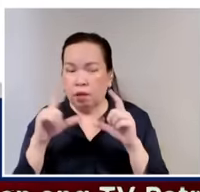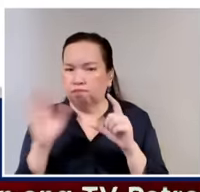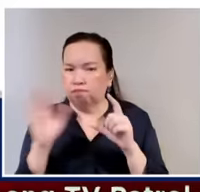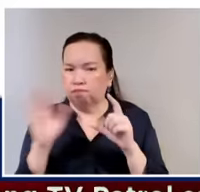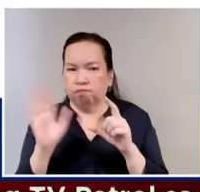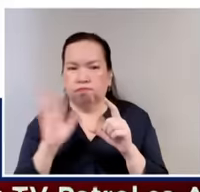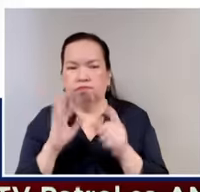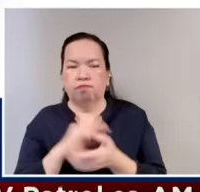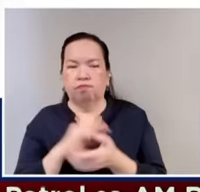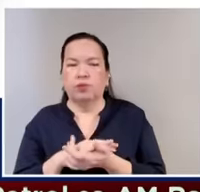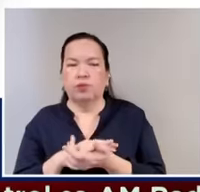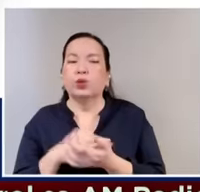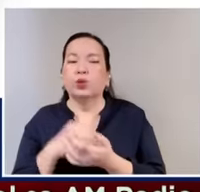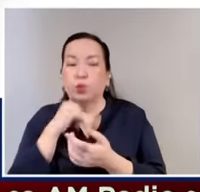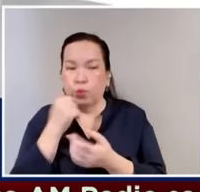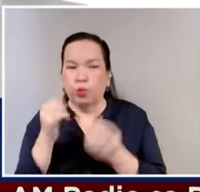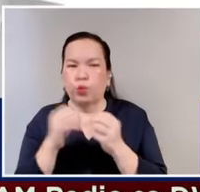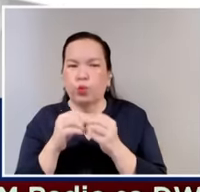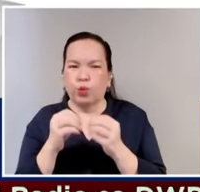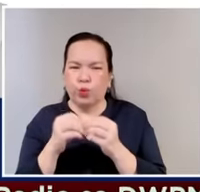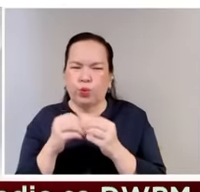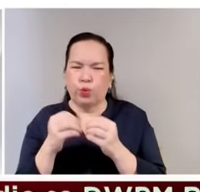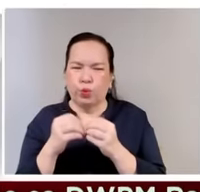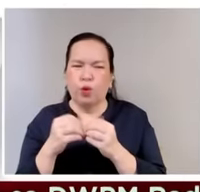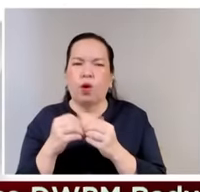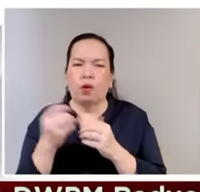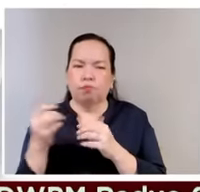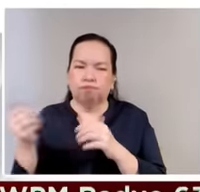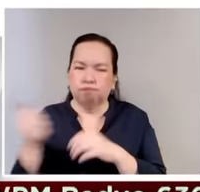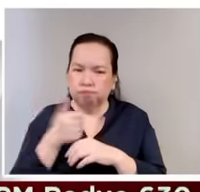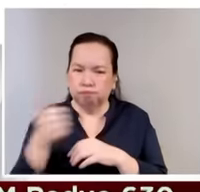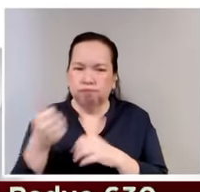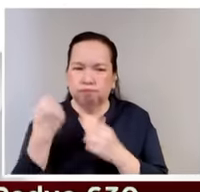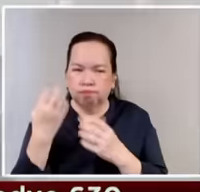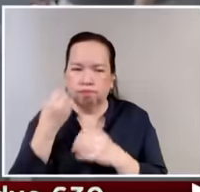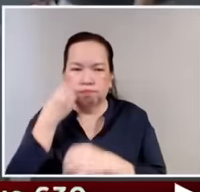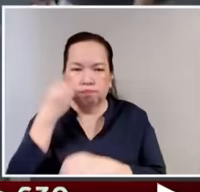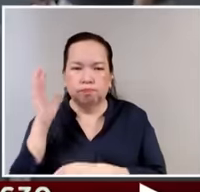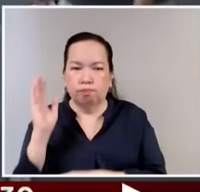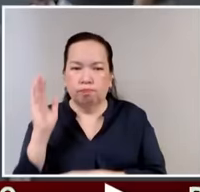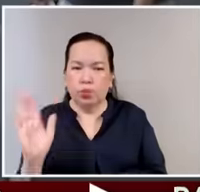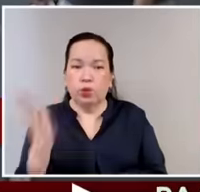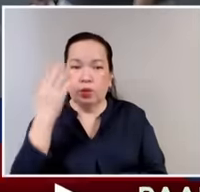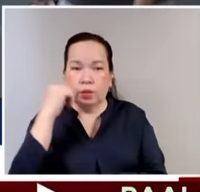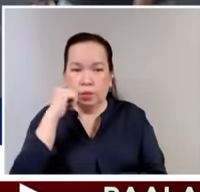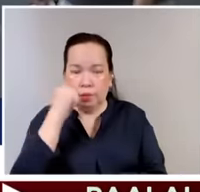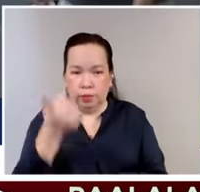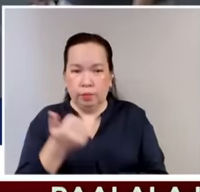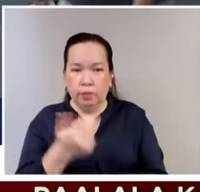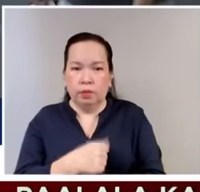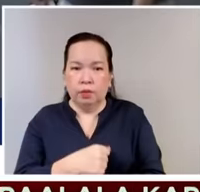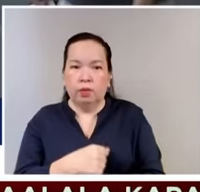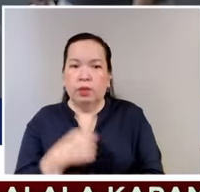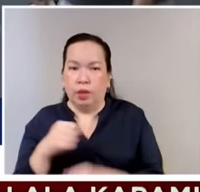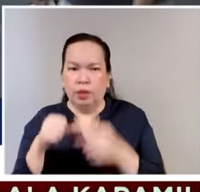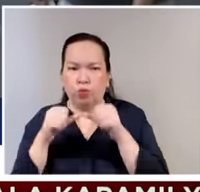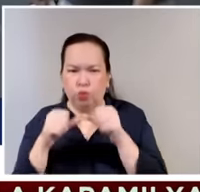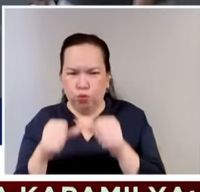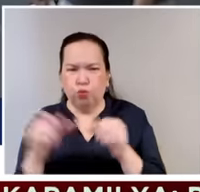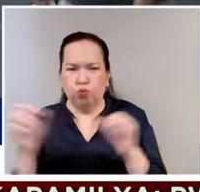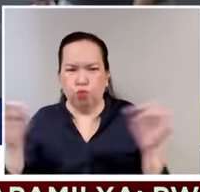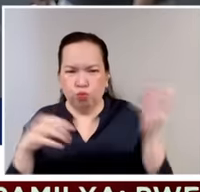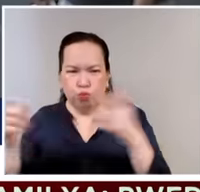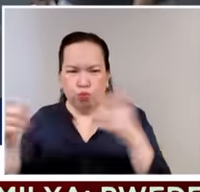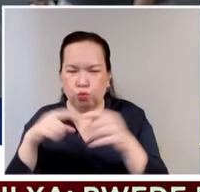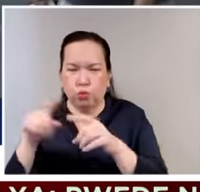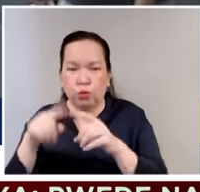bukas ng umaga. Bernadette, walang tigil ang mga biyahe ng mga bus dito